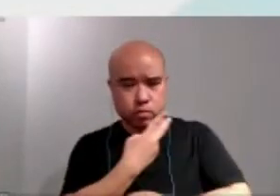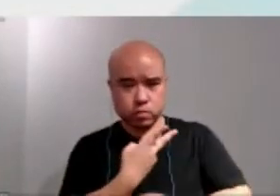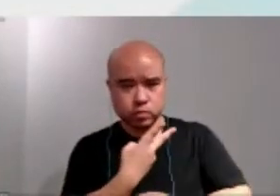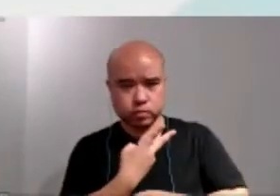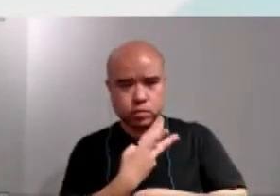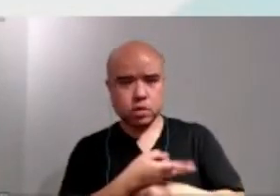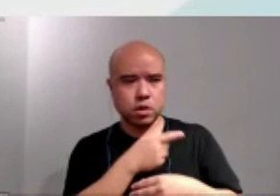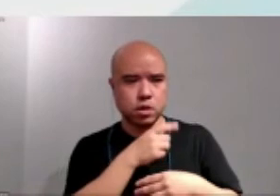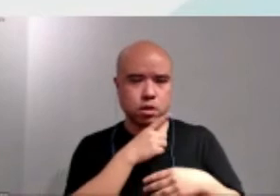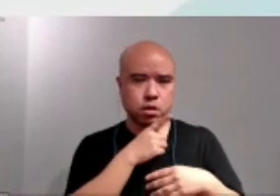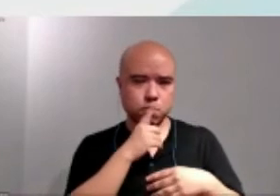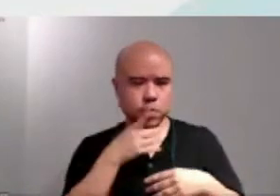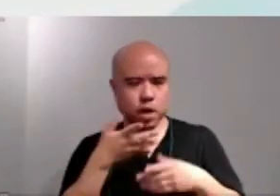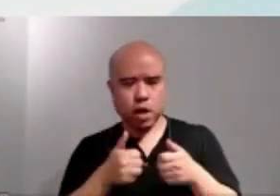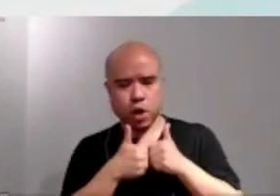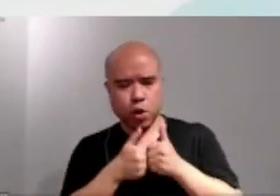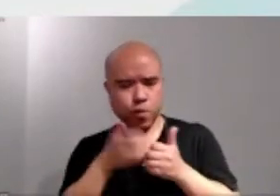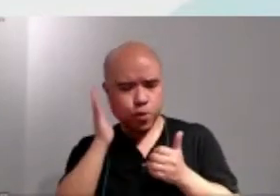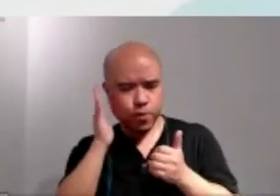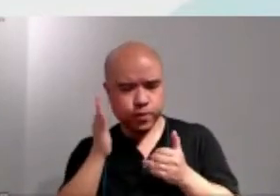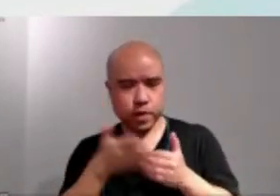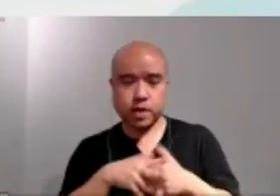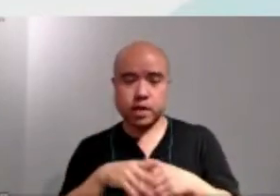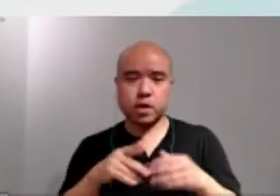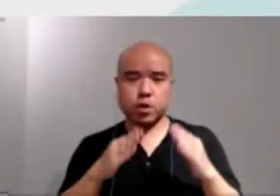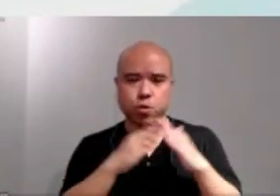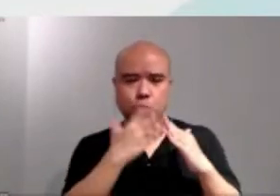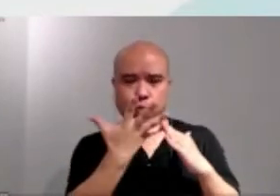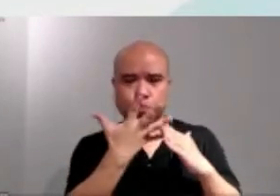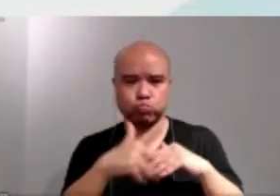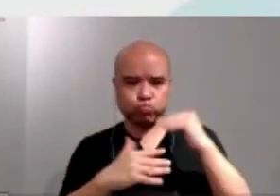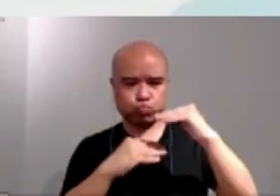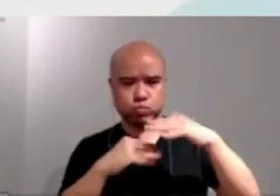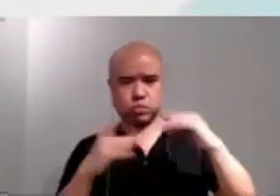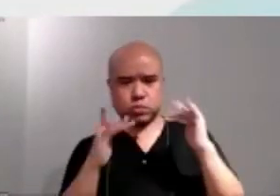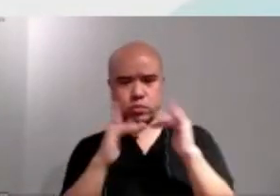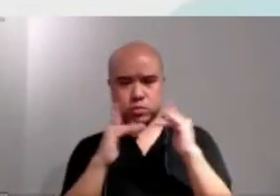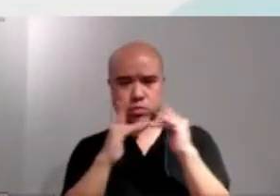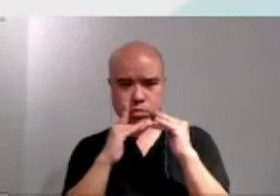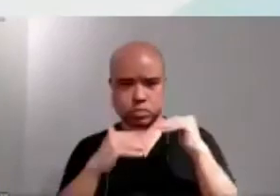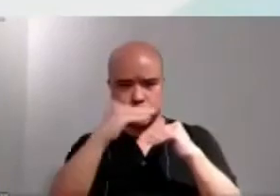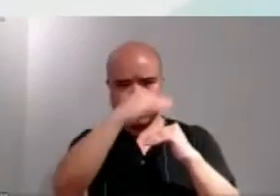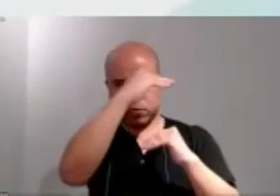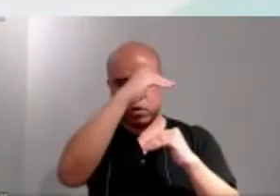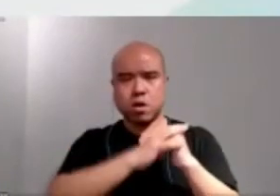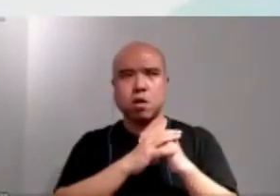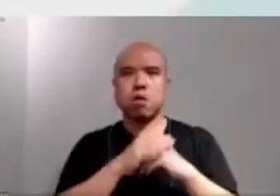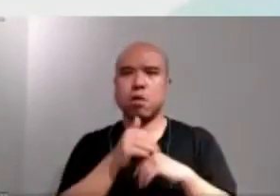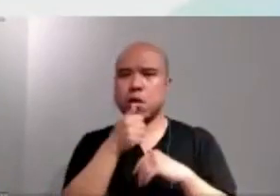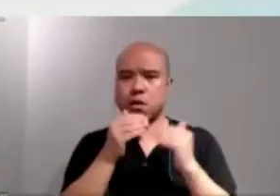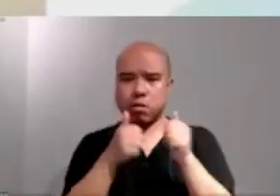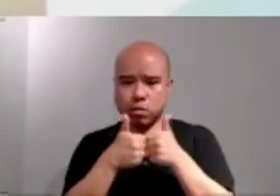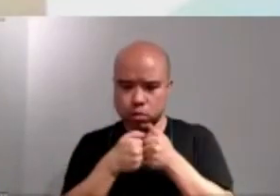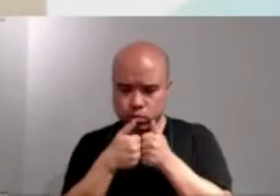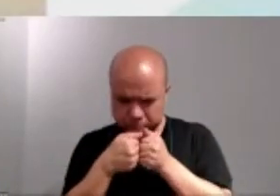这里，劏房很小，100尺，一家五口逼在一张碌架床上面，老公和 雜物佔咗